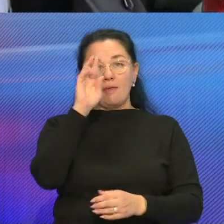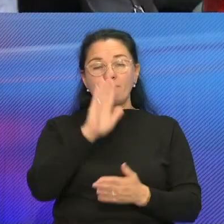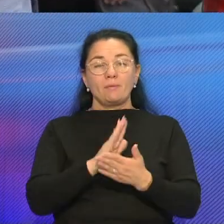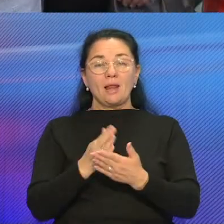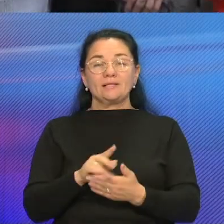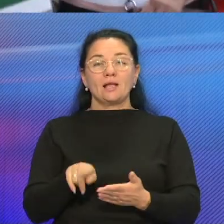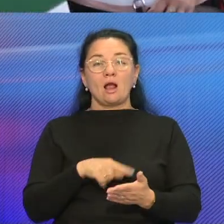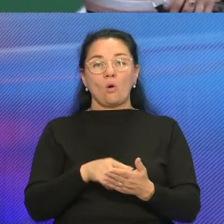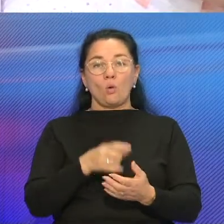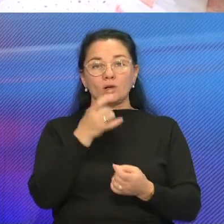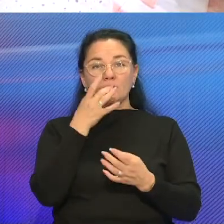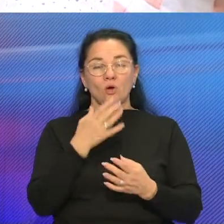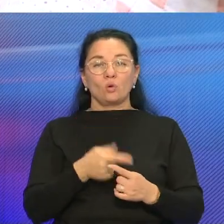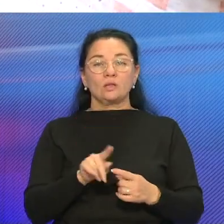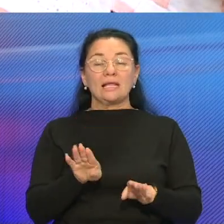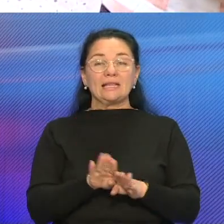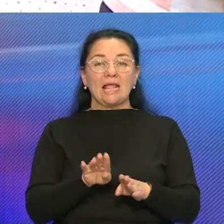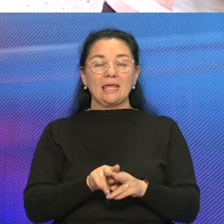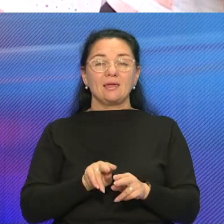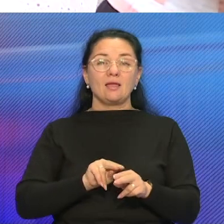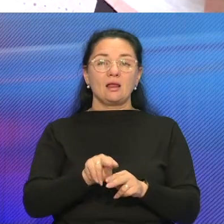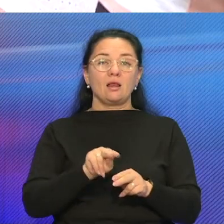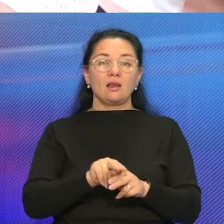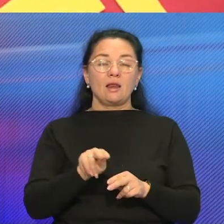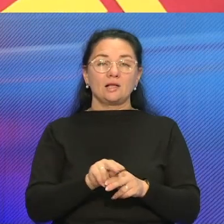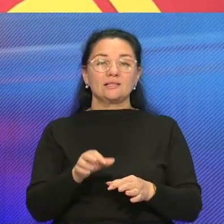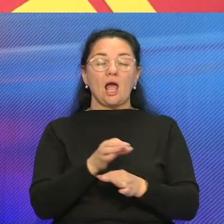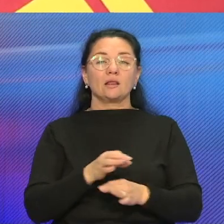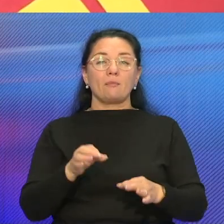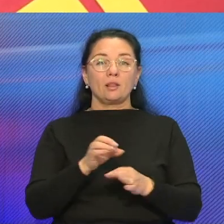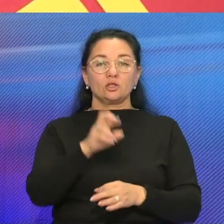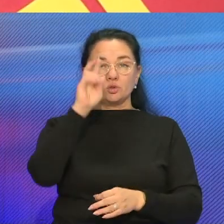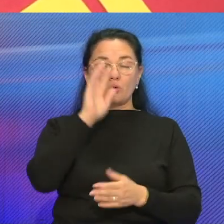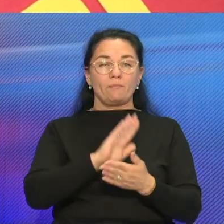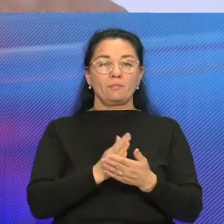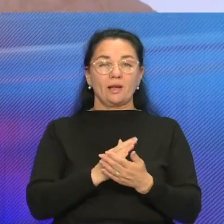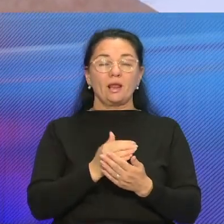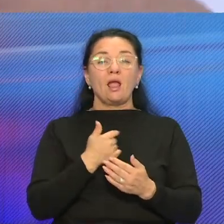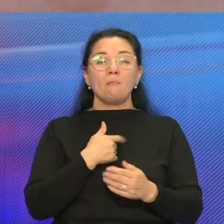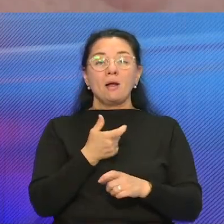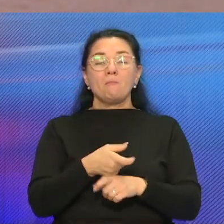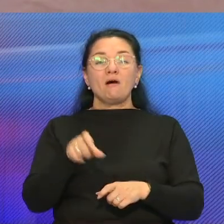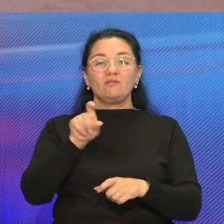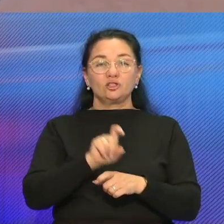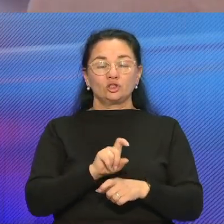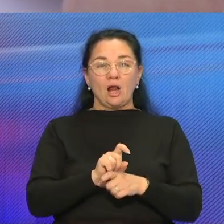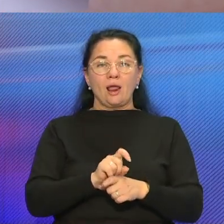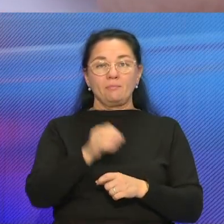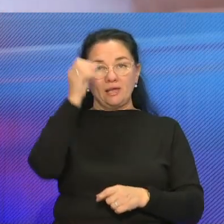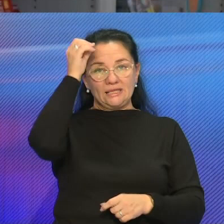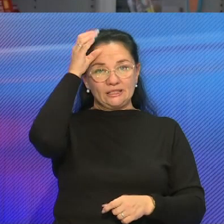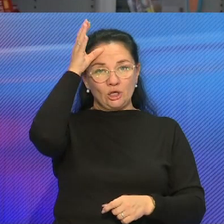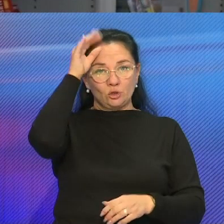падарожыць ці такія лекцыі з бібліатэкай па городу адабласної бібліатэкі. Мы павышаўам інтэлектуальны ўзровінь наших